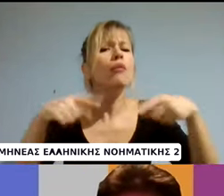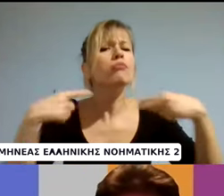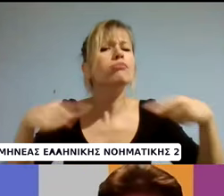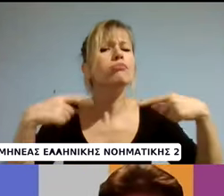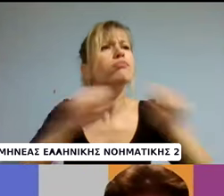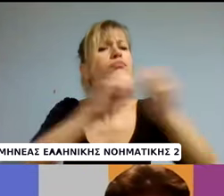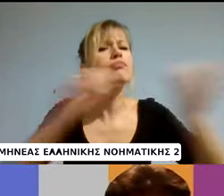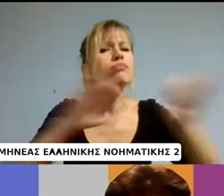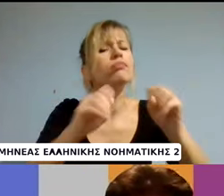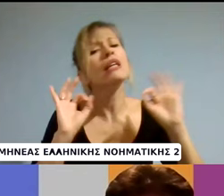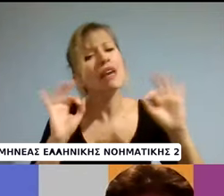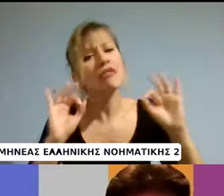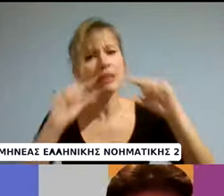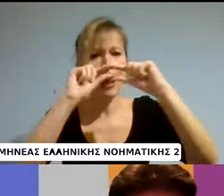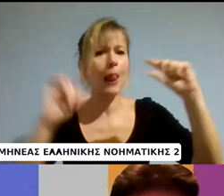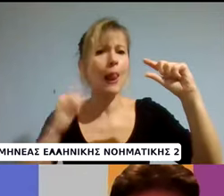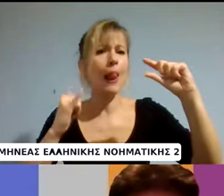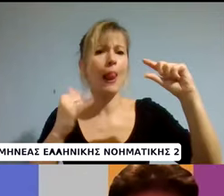κανείς να κατεβάσει τον οδηγό.